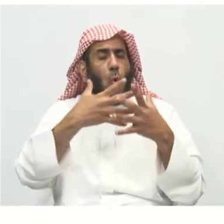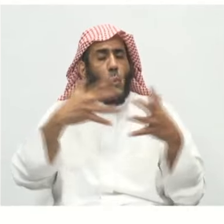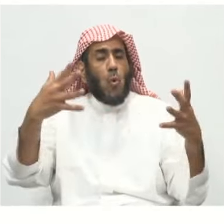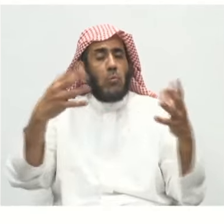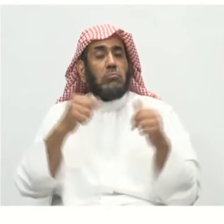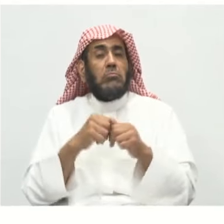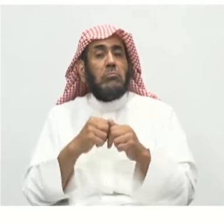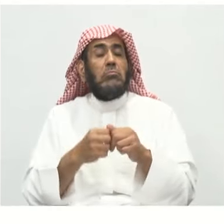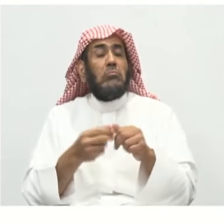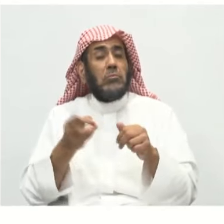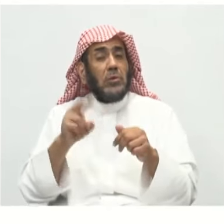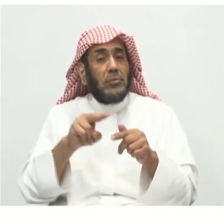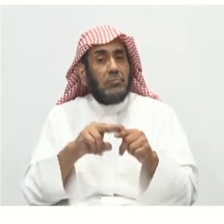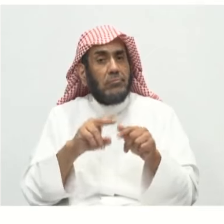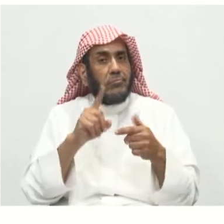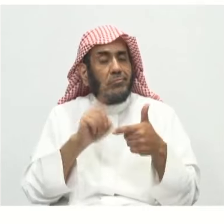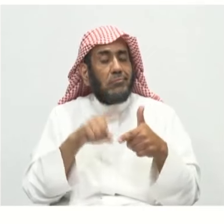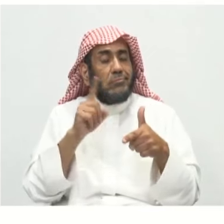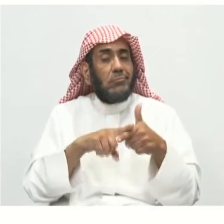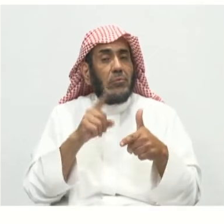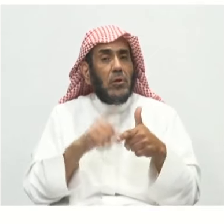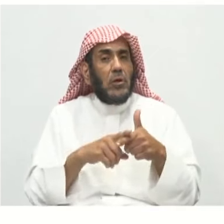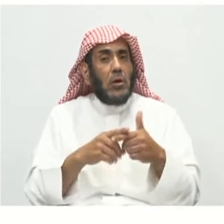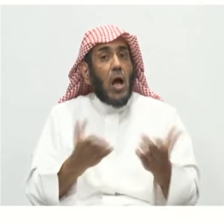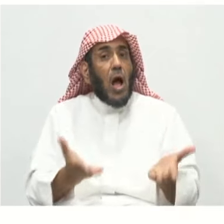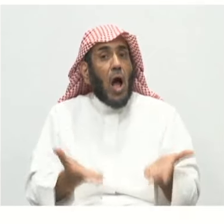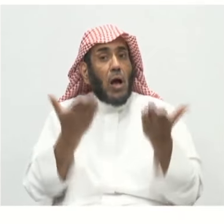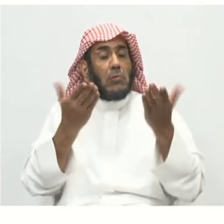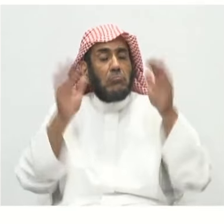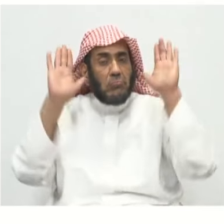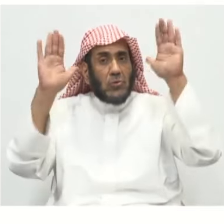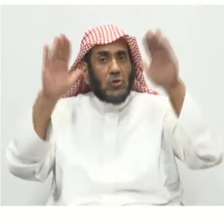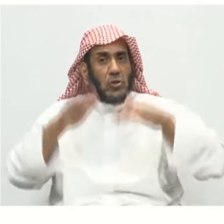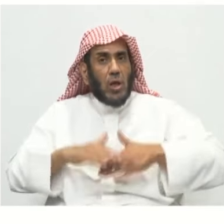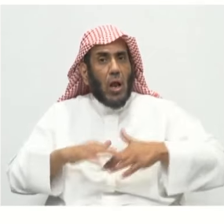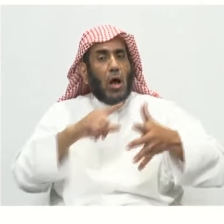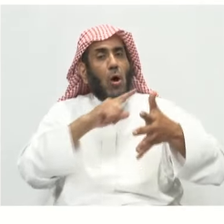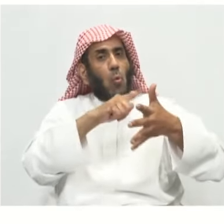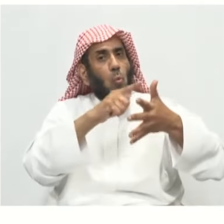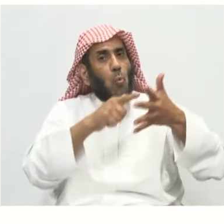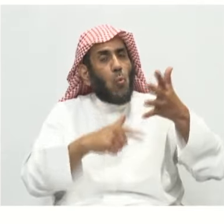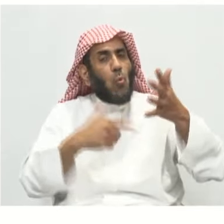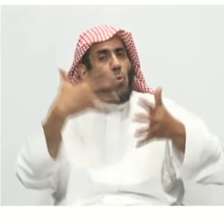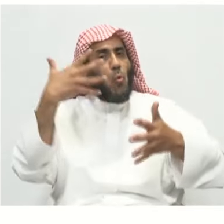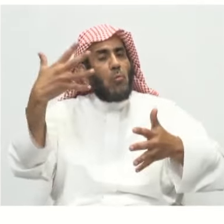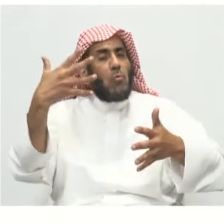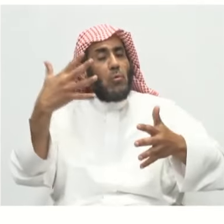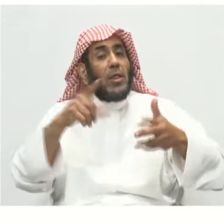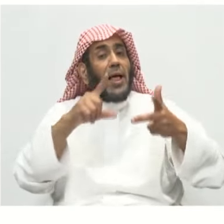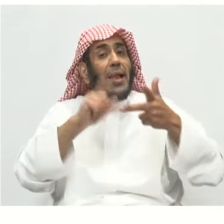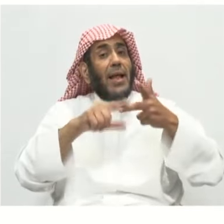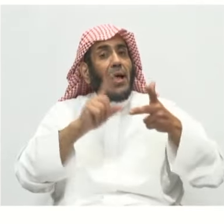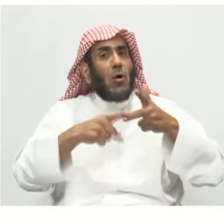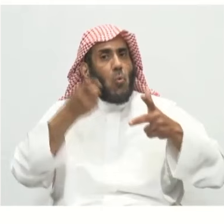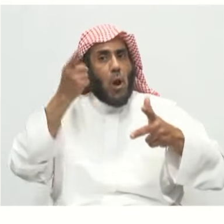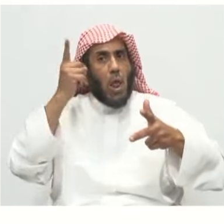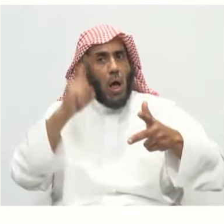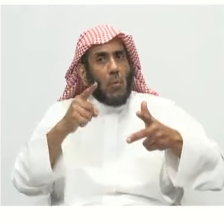ظلم ايضا اقم الصلاه اقامه الصلاه والامر